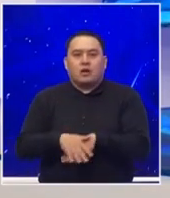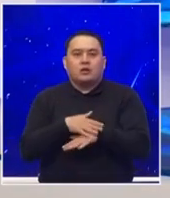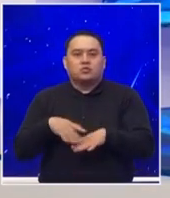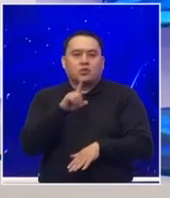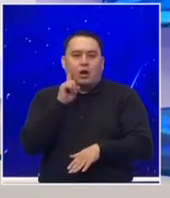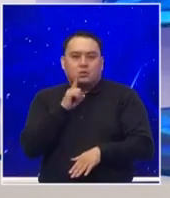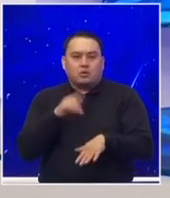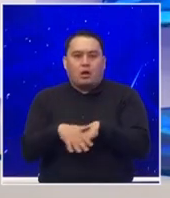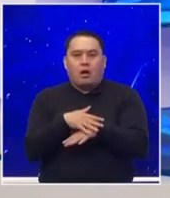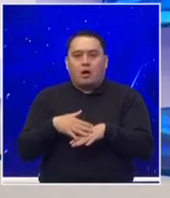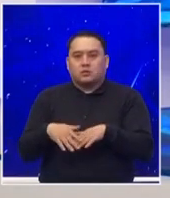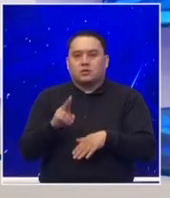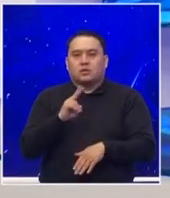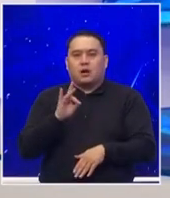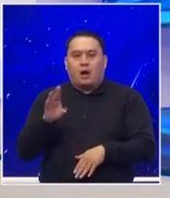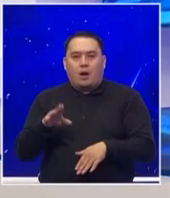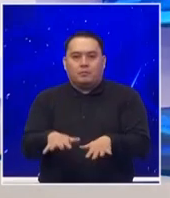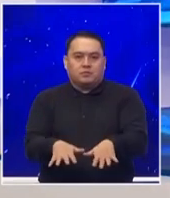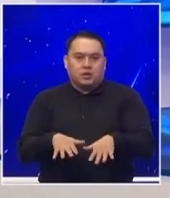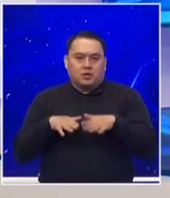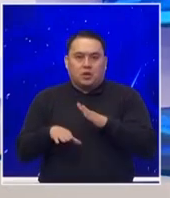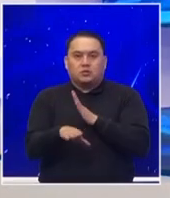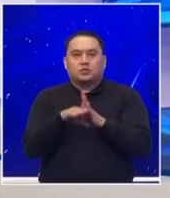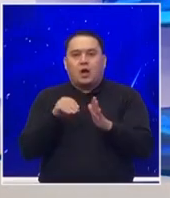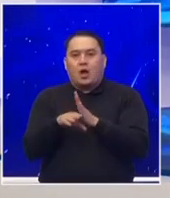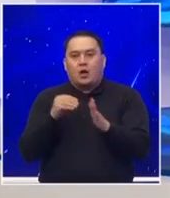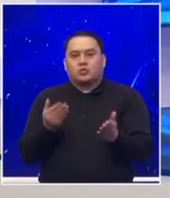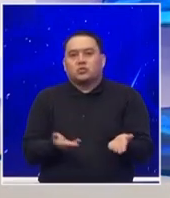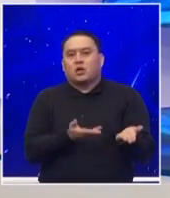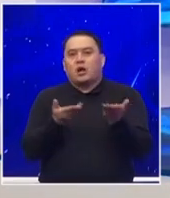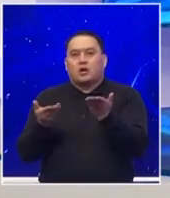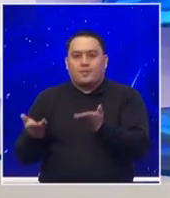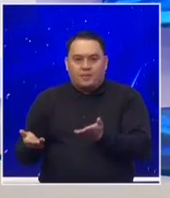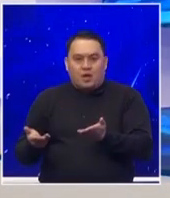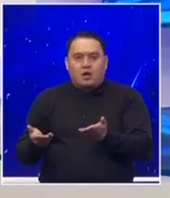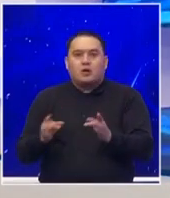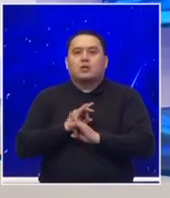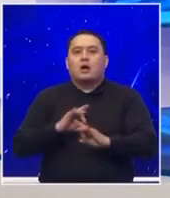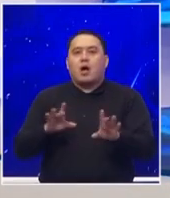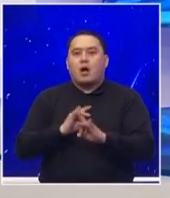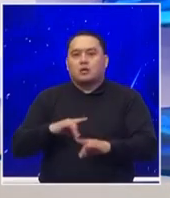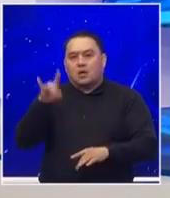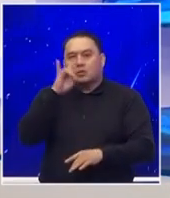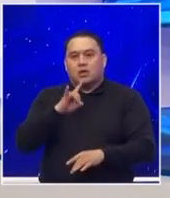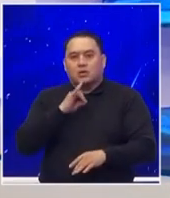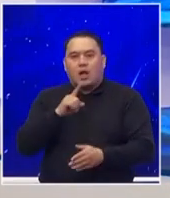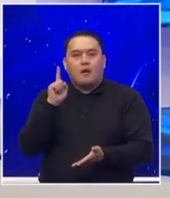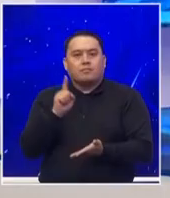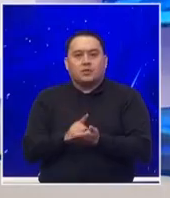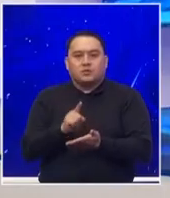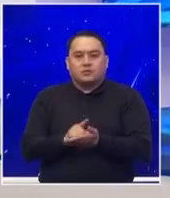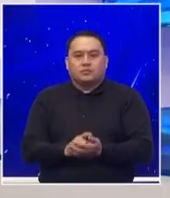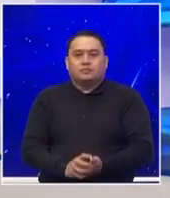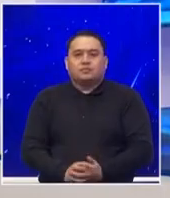жастар халықты Қазақстан Республикасы парламенті мәжілісінің сайлауына дауыс беруге шақырады. Олардың айтуынша, бұл әр қазақстандықтың парызы.